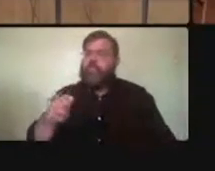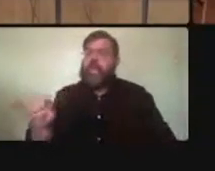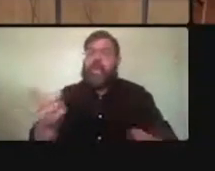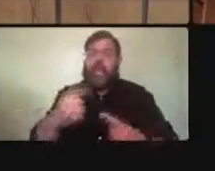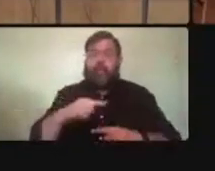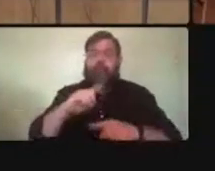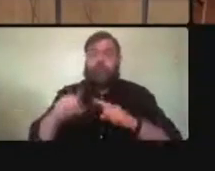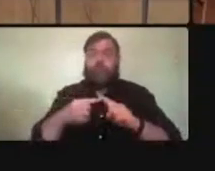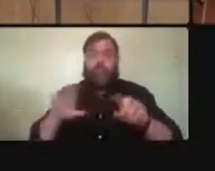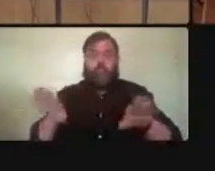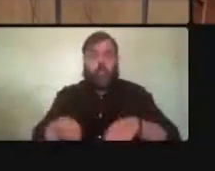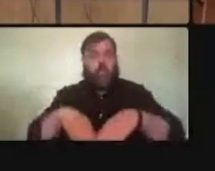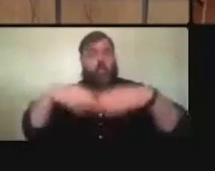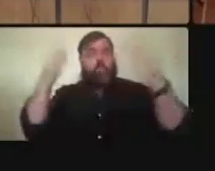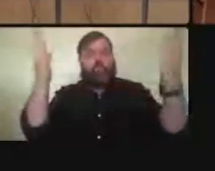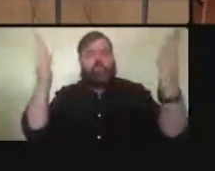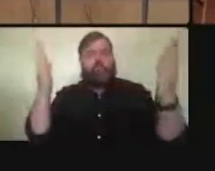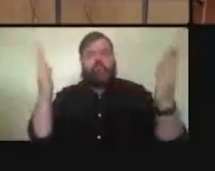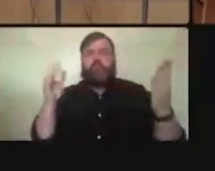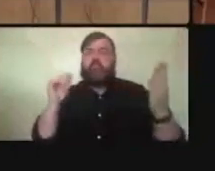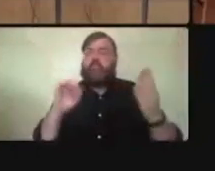na